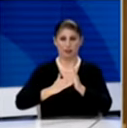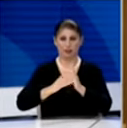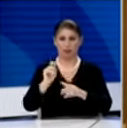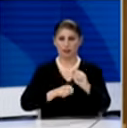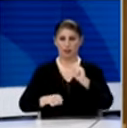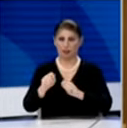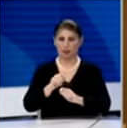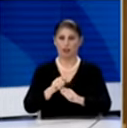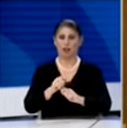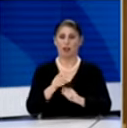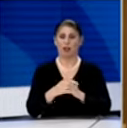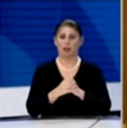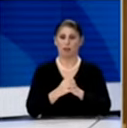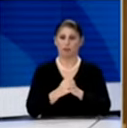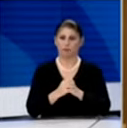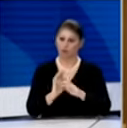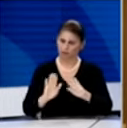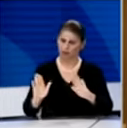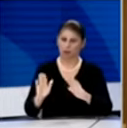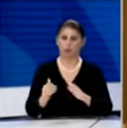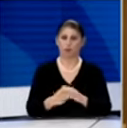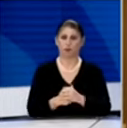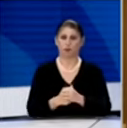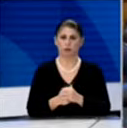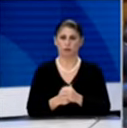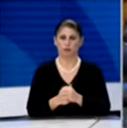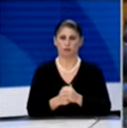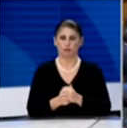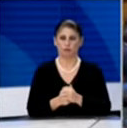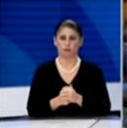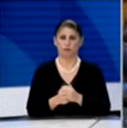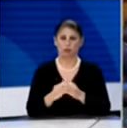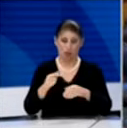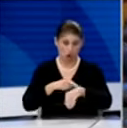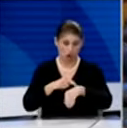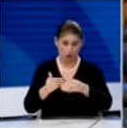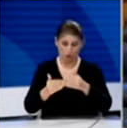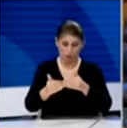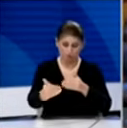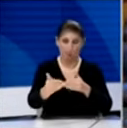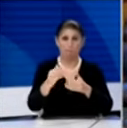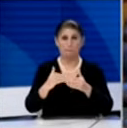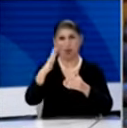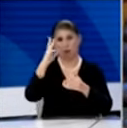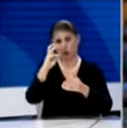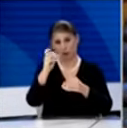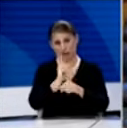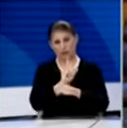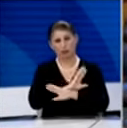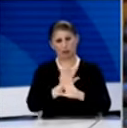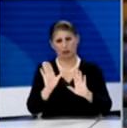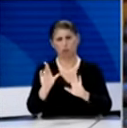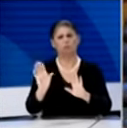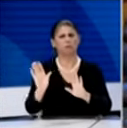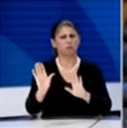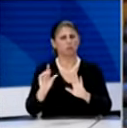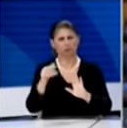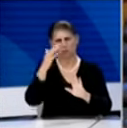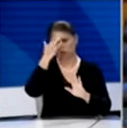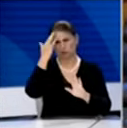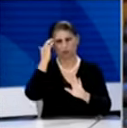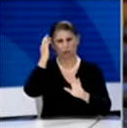δημιουργήσετε δασοφιλική... Θα τελειώσω, κύριε Πρόεδρε, ναι, στο περιθώριο που μας έχετε δώσει. Κανείς δεν έχει ξεπεράσει το χρόνο, ξέρετε, πάνω από τα 30 λεπτά σήμερα. Ναι, παρακαλώ, ναι, δεν να φροντίσουμε